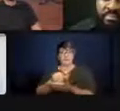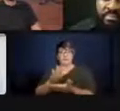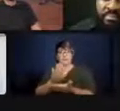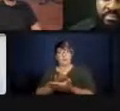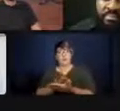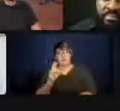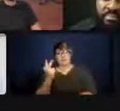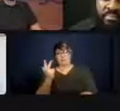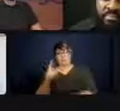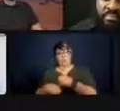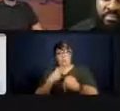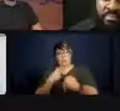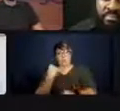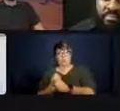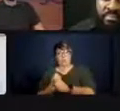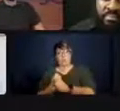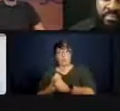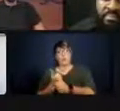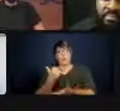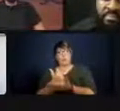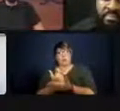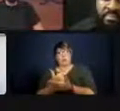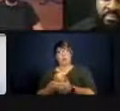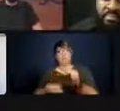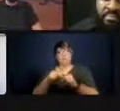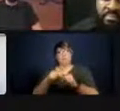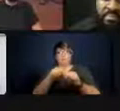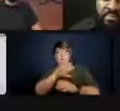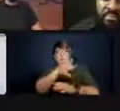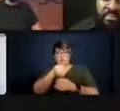kuwashughulikia wanafunzi wetu na kuwasaidia